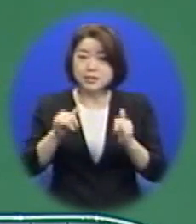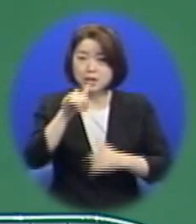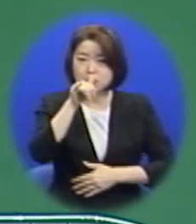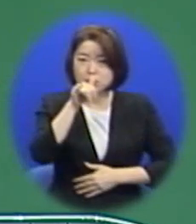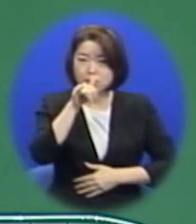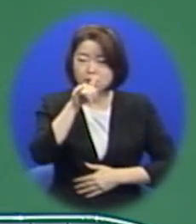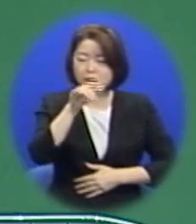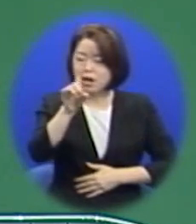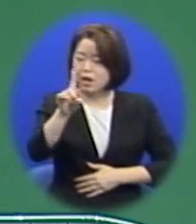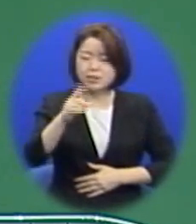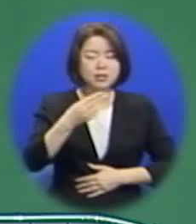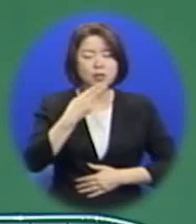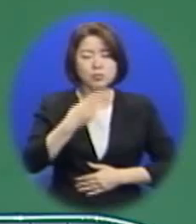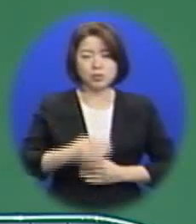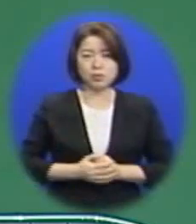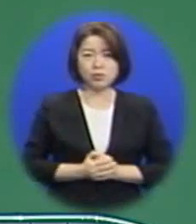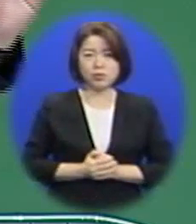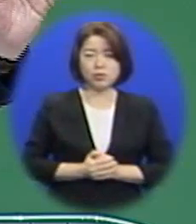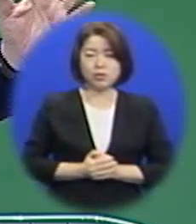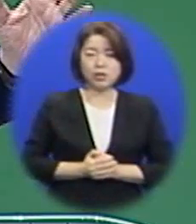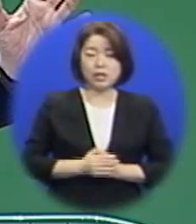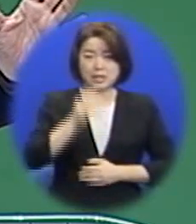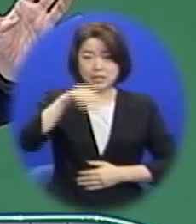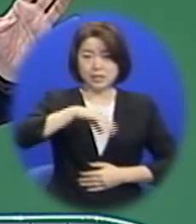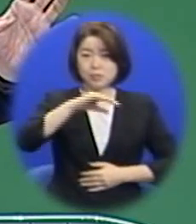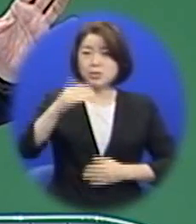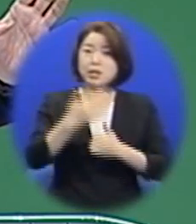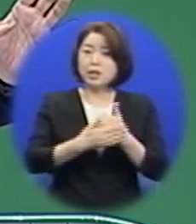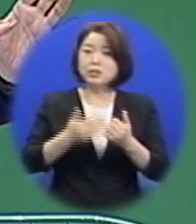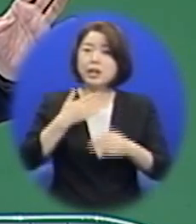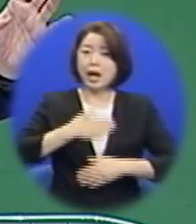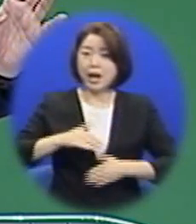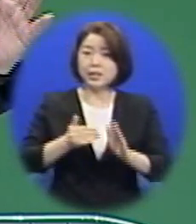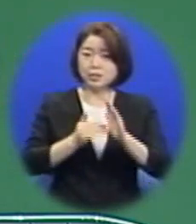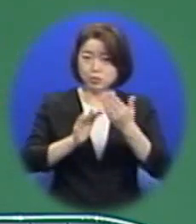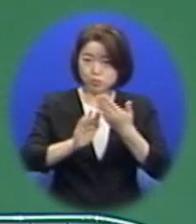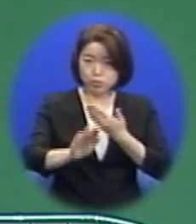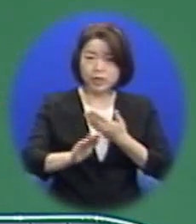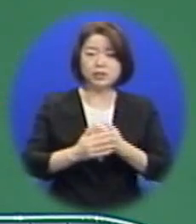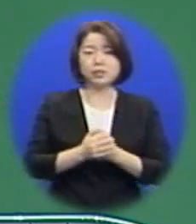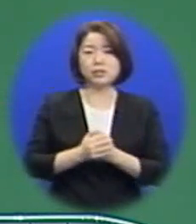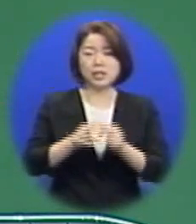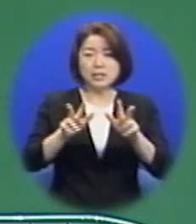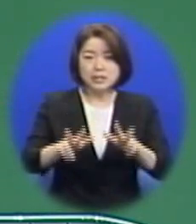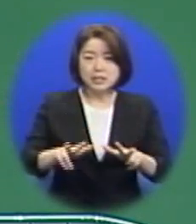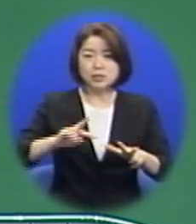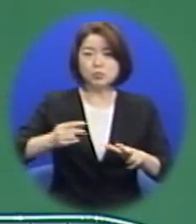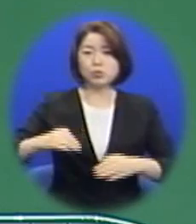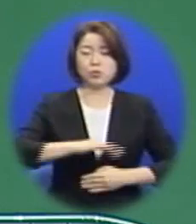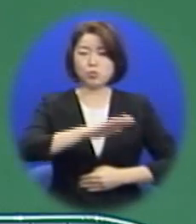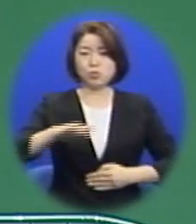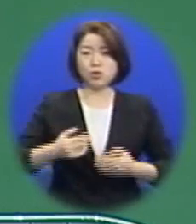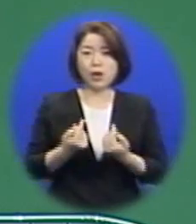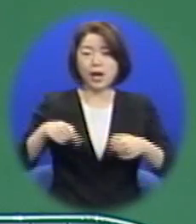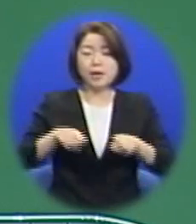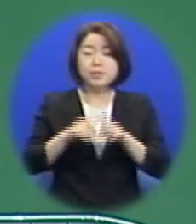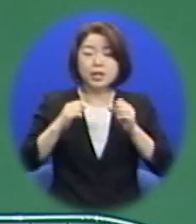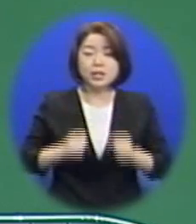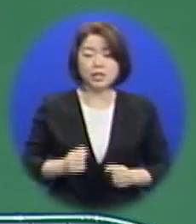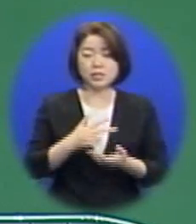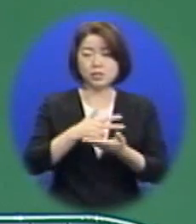사람도 없습니다. 십자가의 은혜를 알고 나면 지금도 우리와 함께 계시는 주님을 바라보는